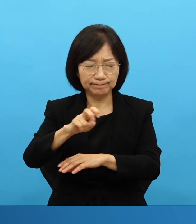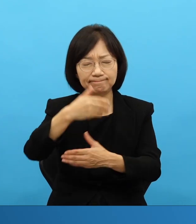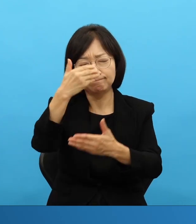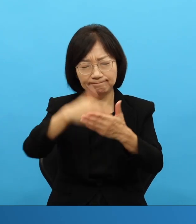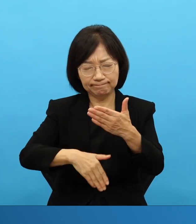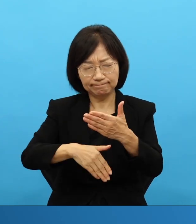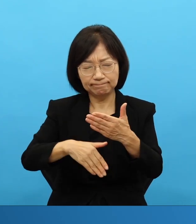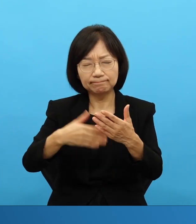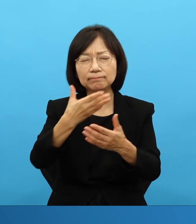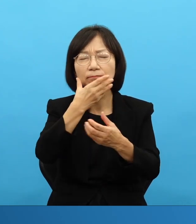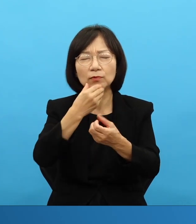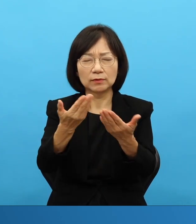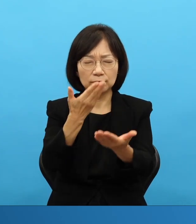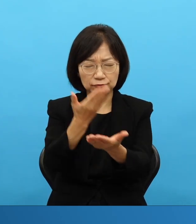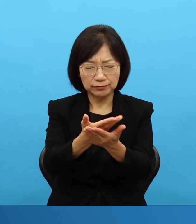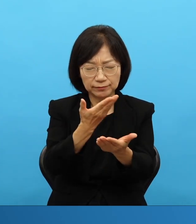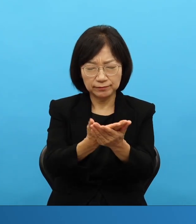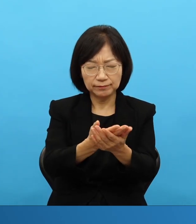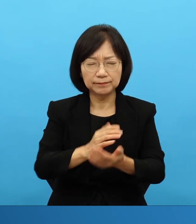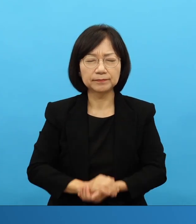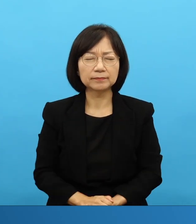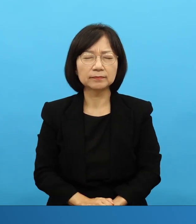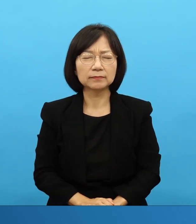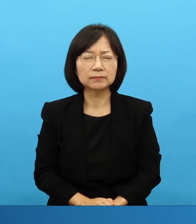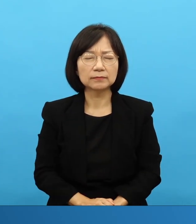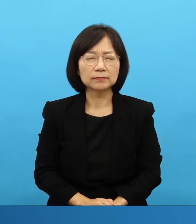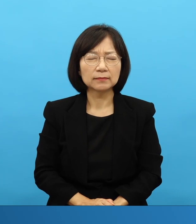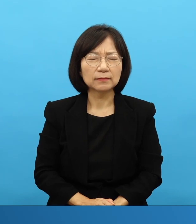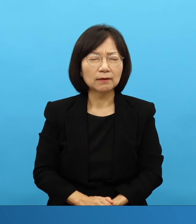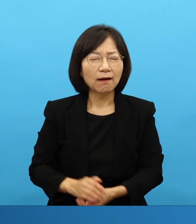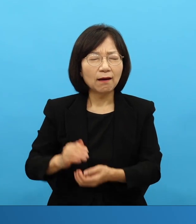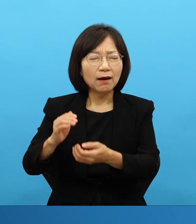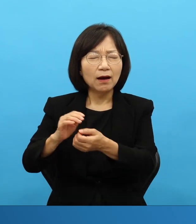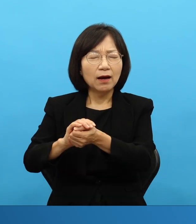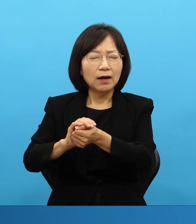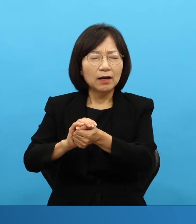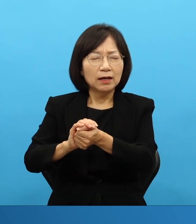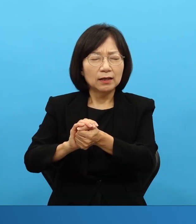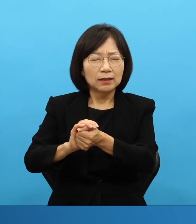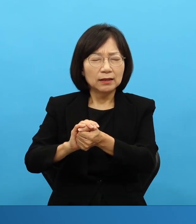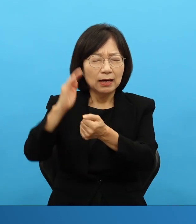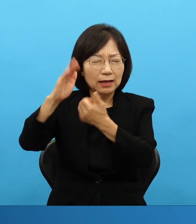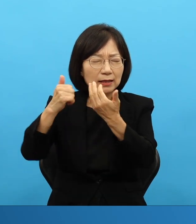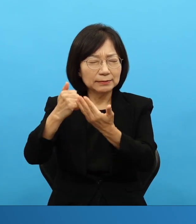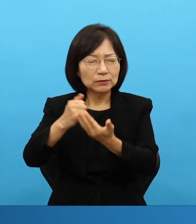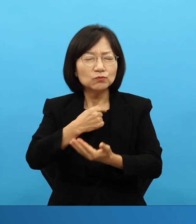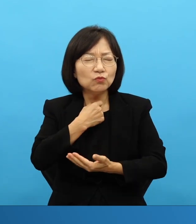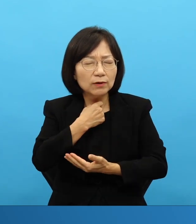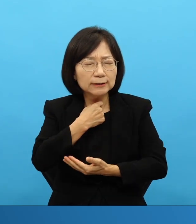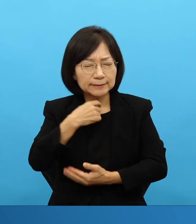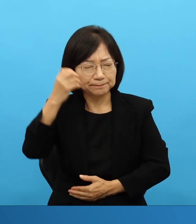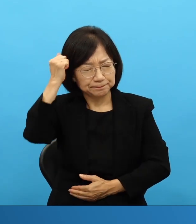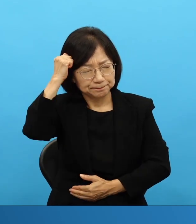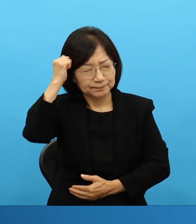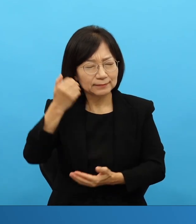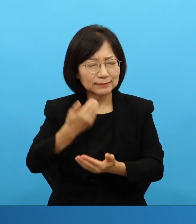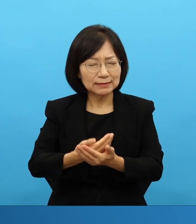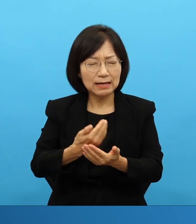the fact that the people of this age are lost in darkness, and thick darkness is shrouding all the peoples. 창세기 3장,